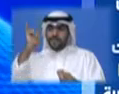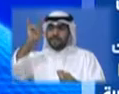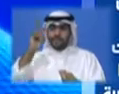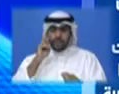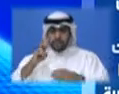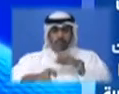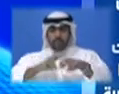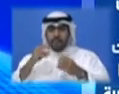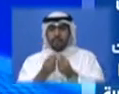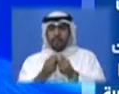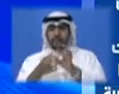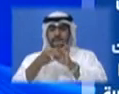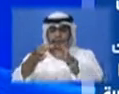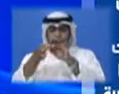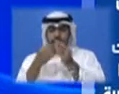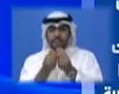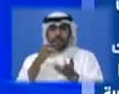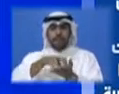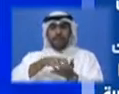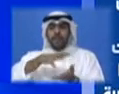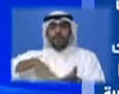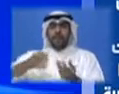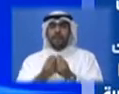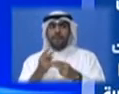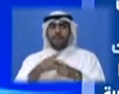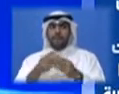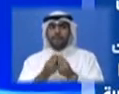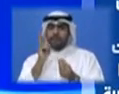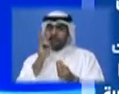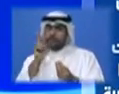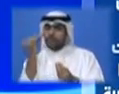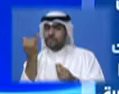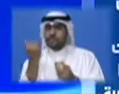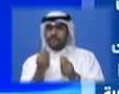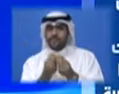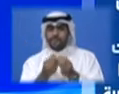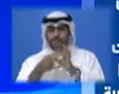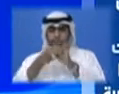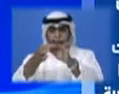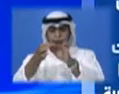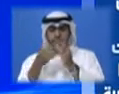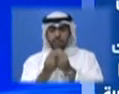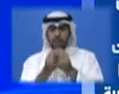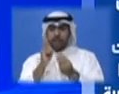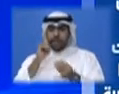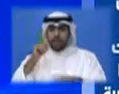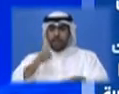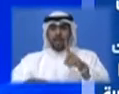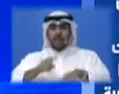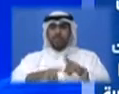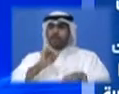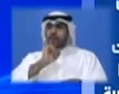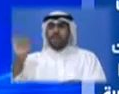وما تم التوصل إليه من اتفاق الدول المشاركة على استراتيجية شاملة لمواجهة ما يسمى بتنظيم